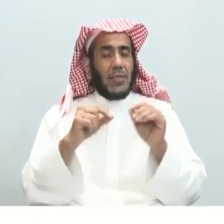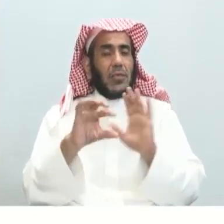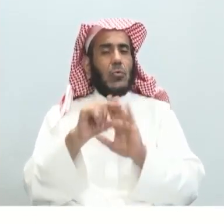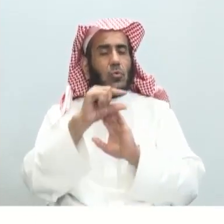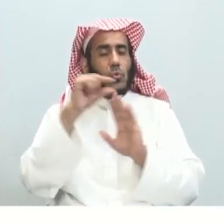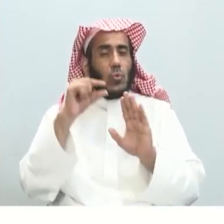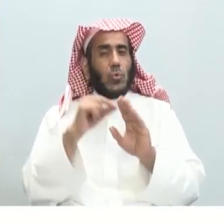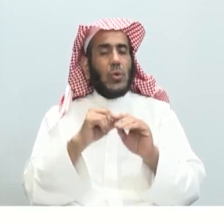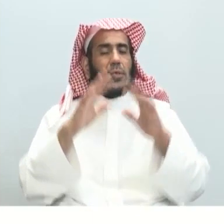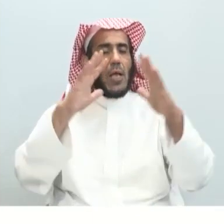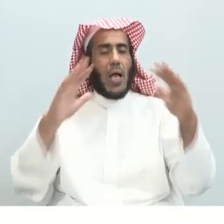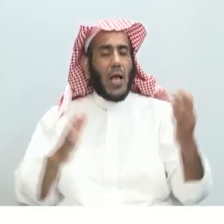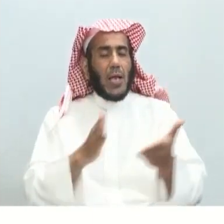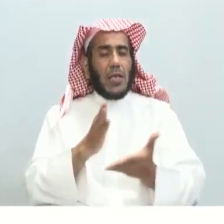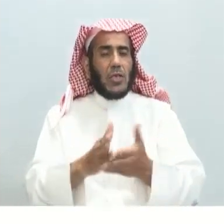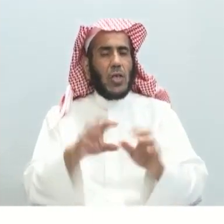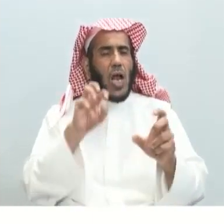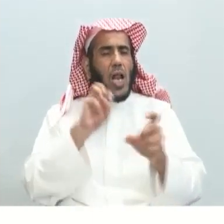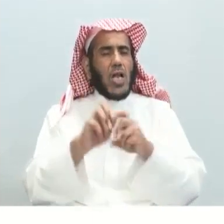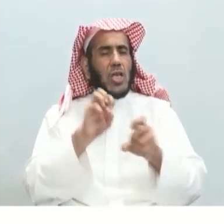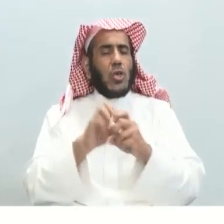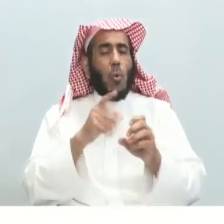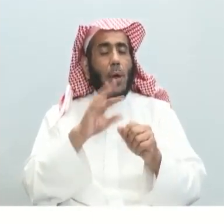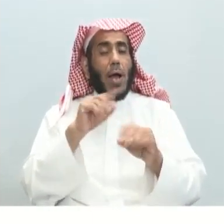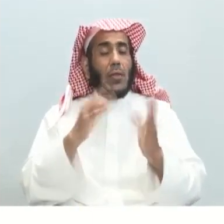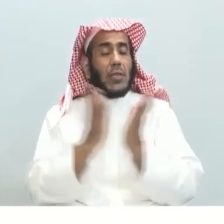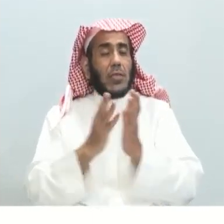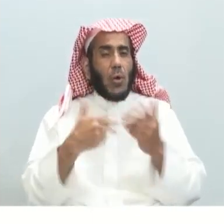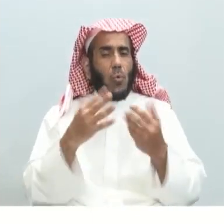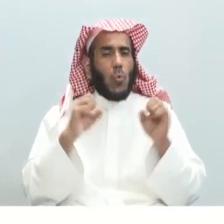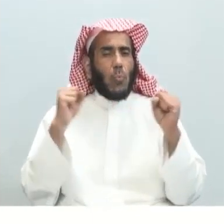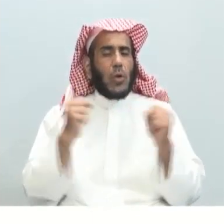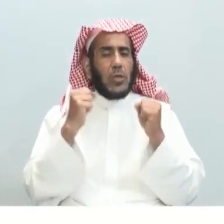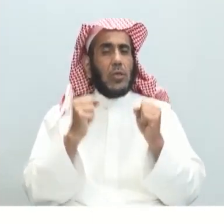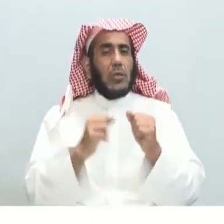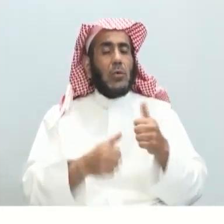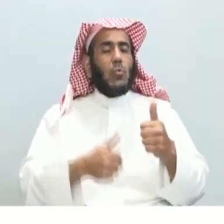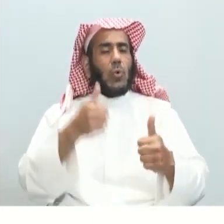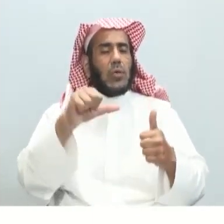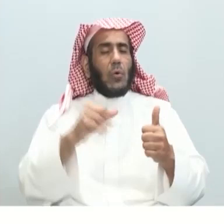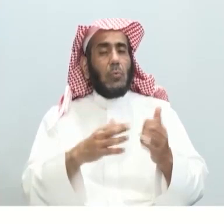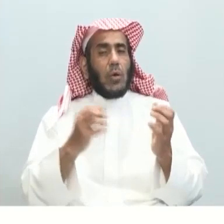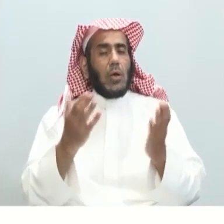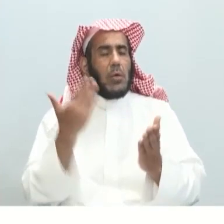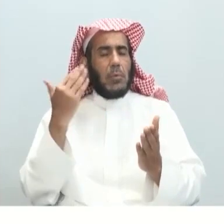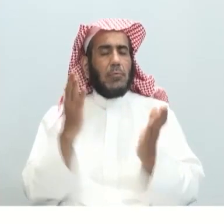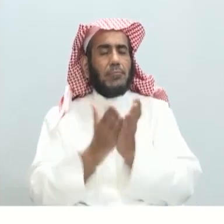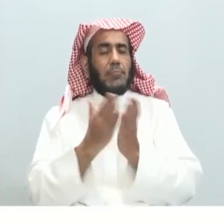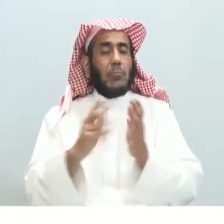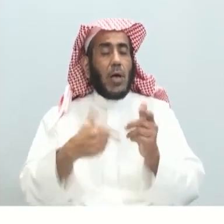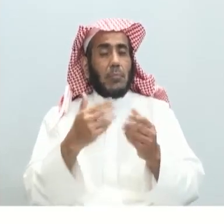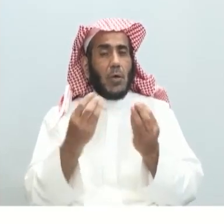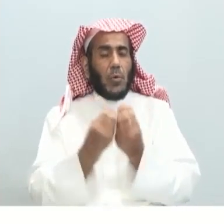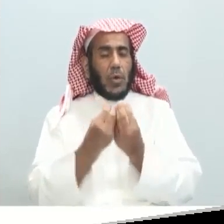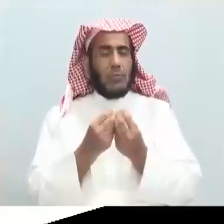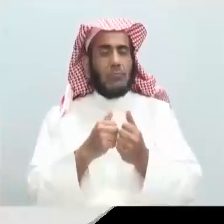الحجر وفي هذا الدرس باذن الله تعالى سناخذ واياكم مراجعه وتقويما لما سبق ان درسناه ابدا واياكم